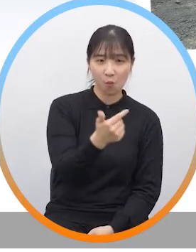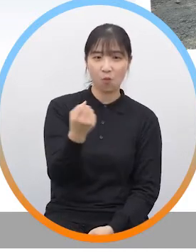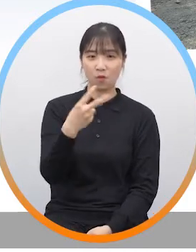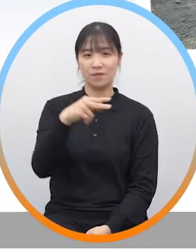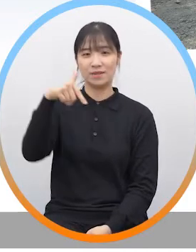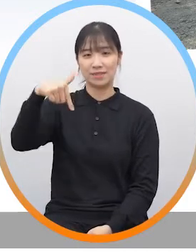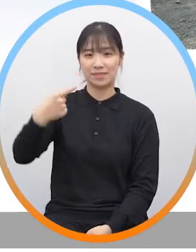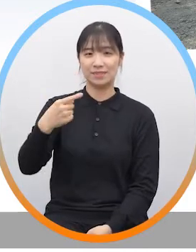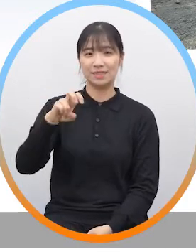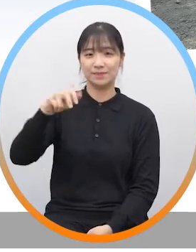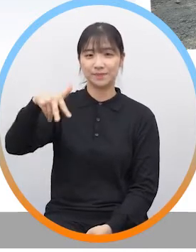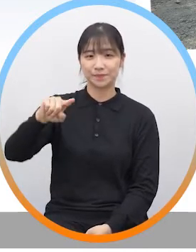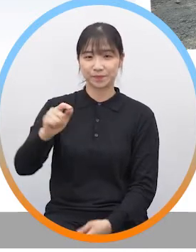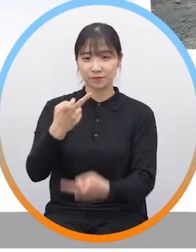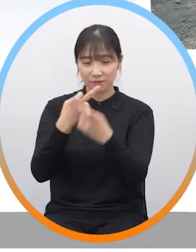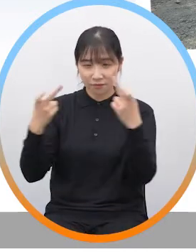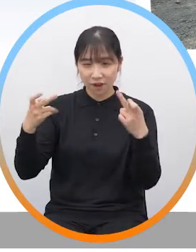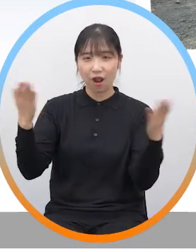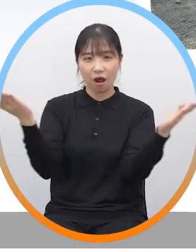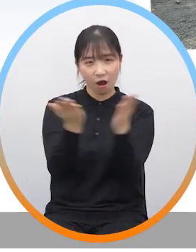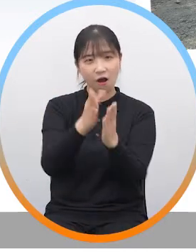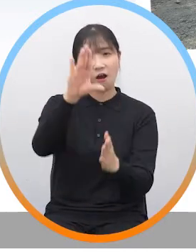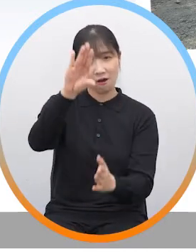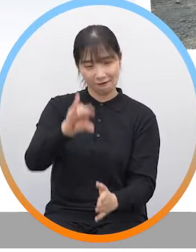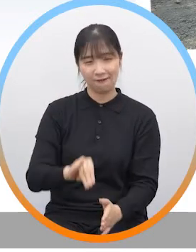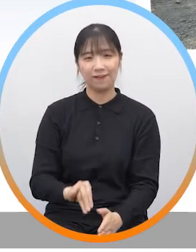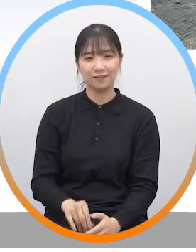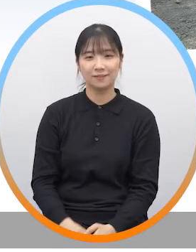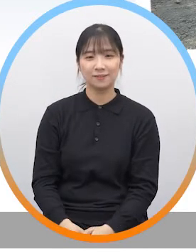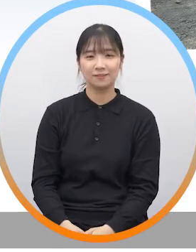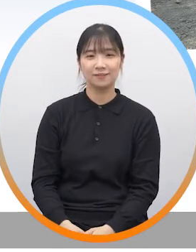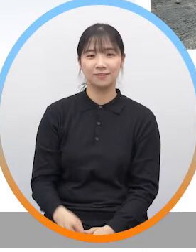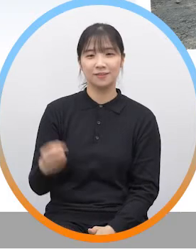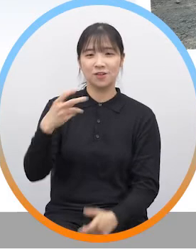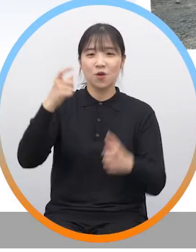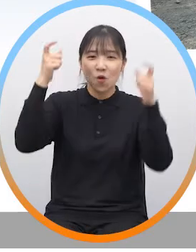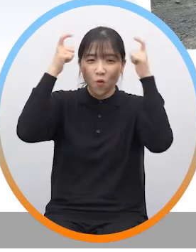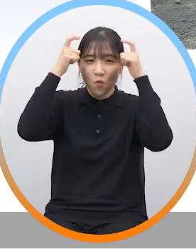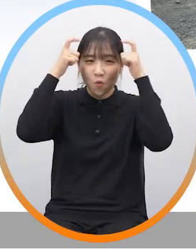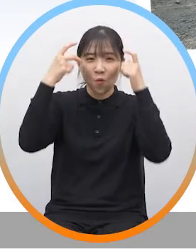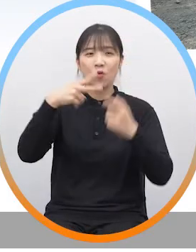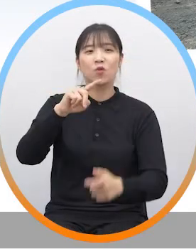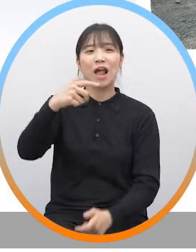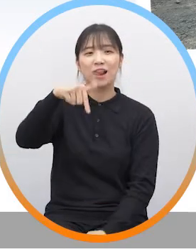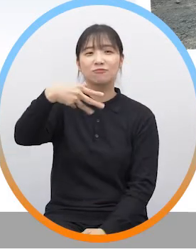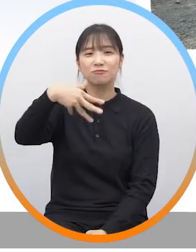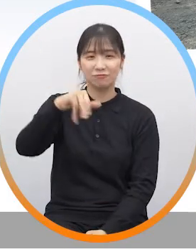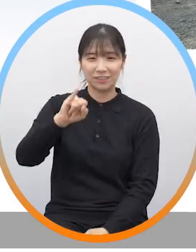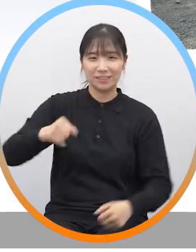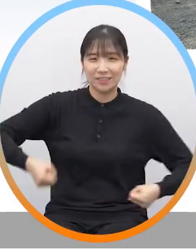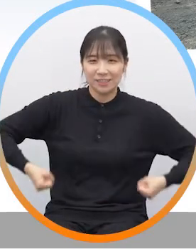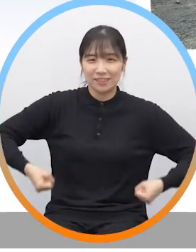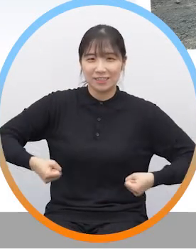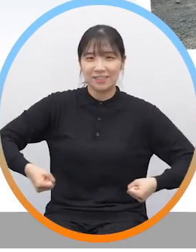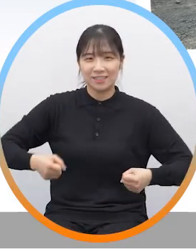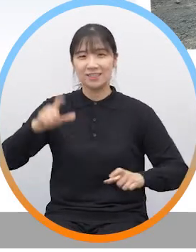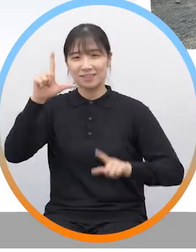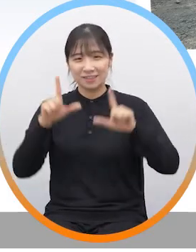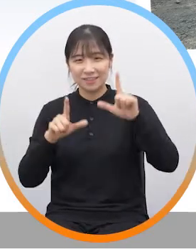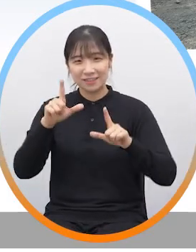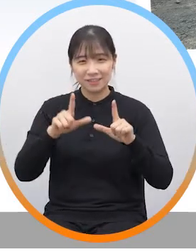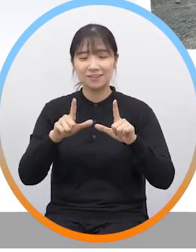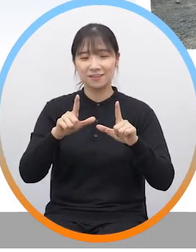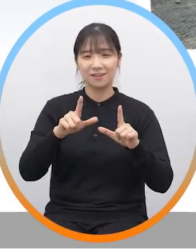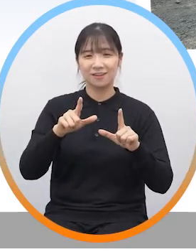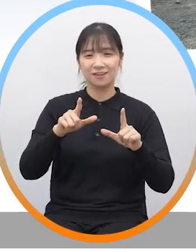뒤에 금전산이 잘 어울린다는 것. 예. 자, 소 달구지를 퍼포먼스 하듯이 이렇게